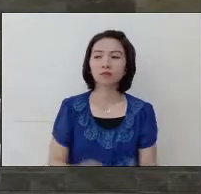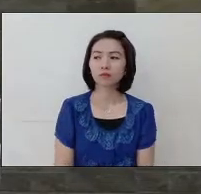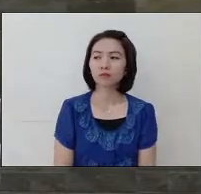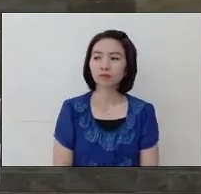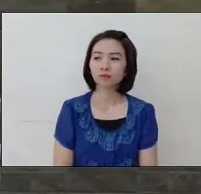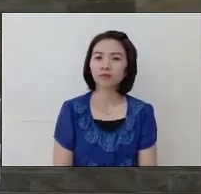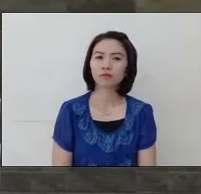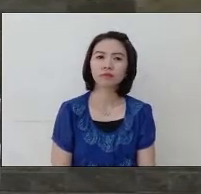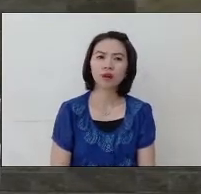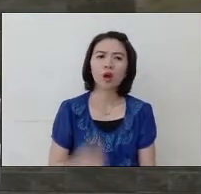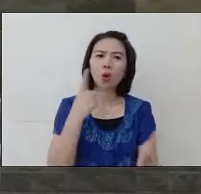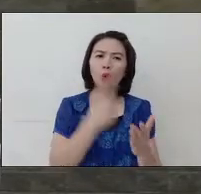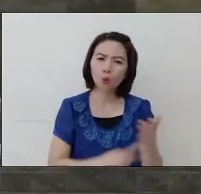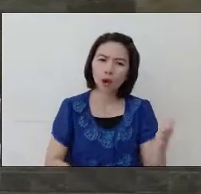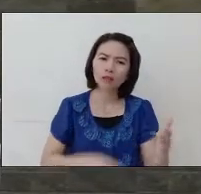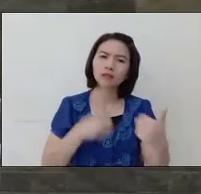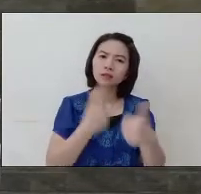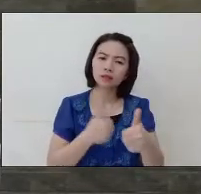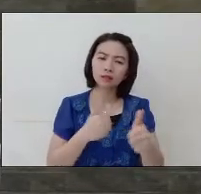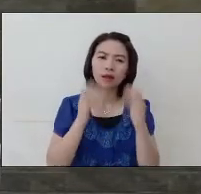Anong gustong isipin?